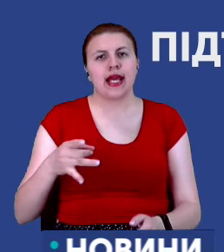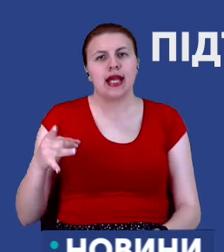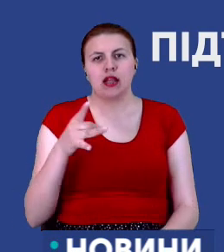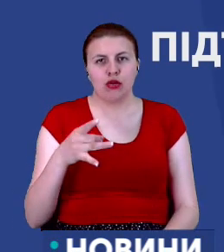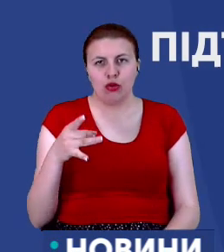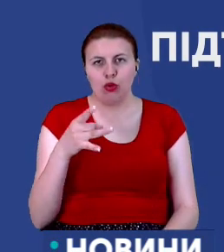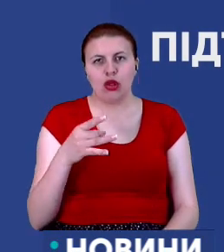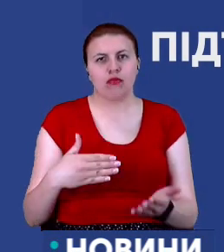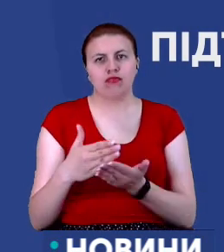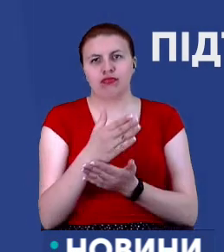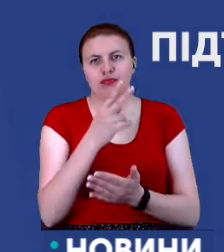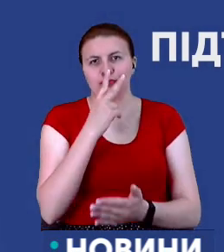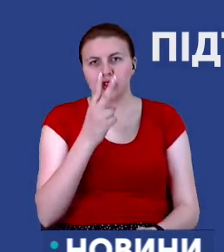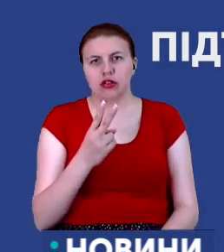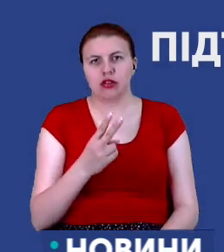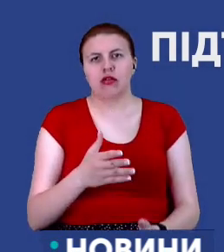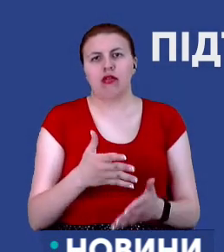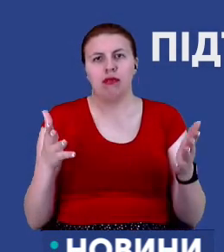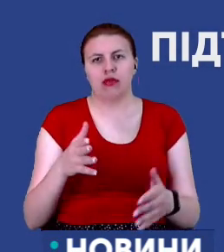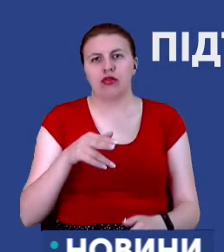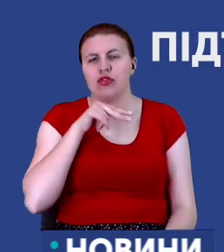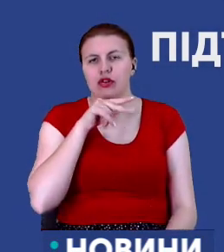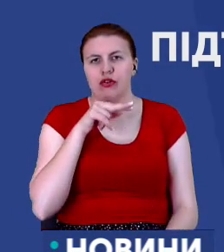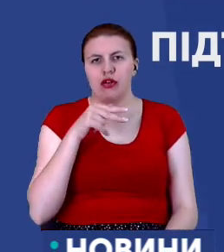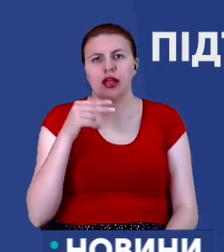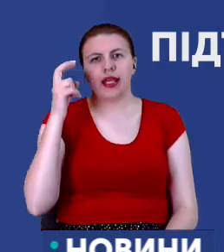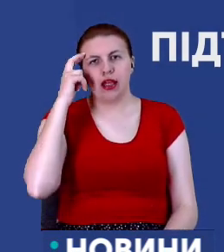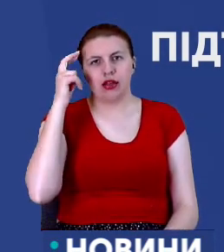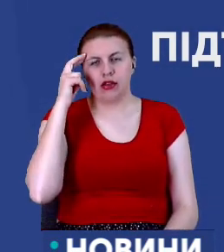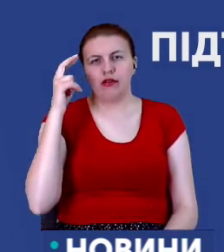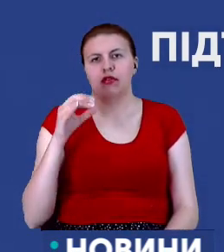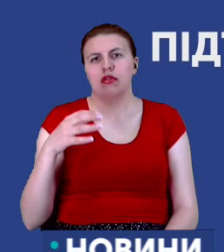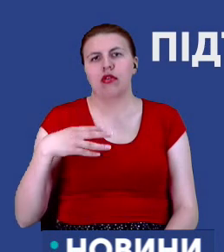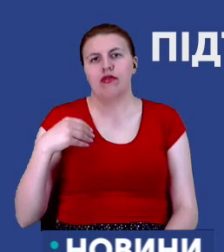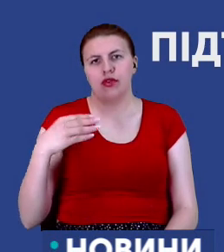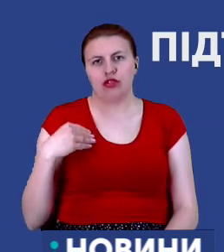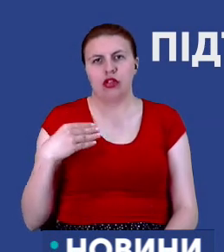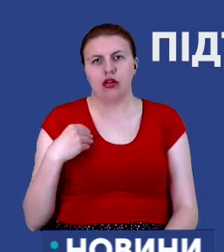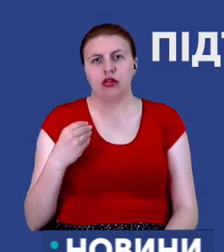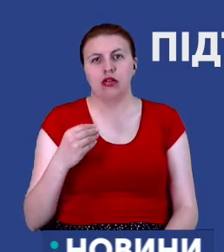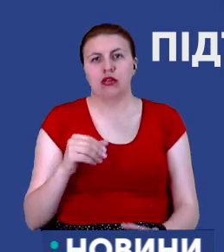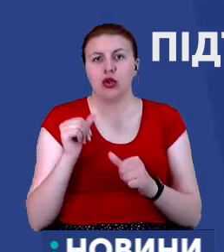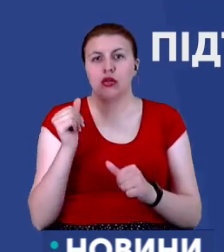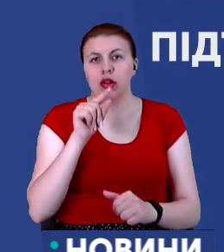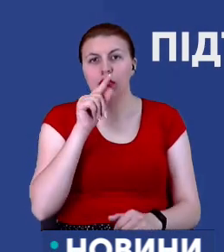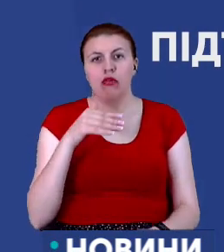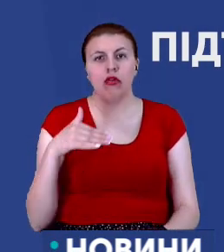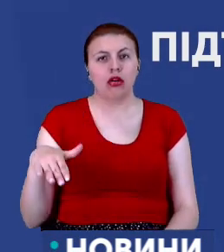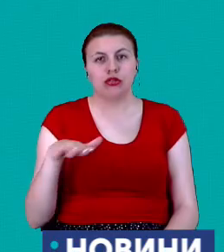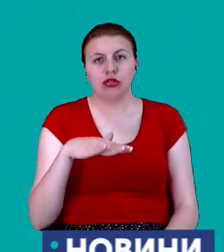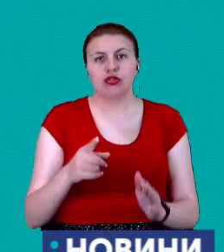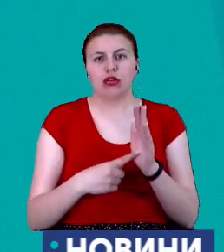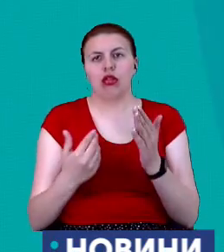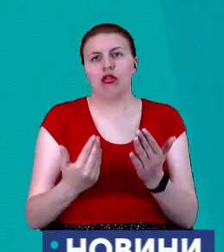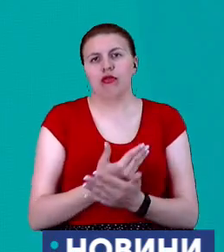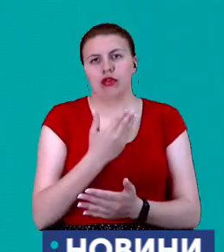карті. Найбільше інфікованих у Чернівецькій області, на другому місці – Київ, на третьому – Львівщина. Зокрема, на Луганщині 6 нових випадків за добу, через